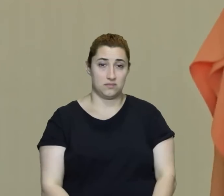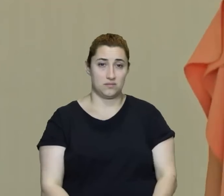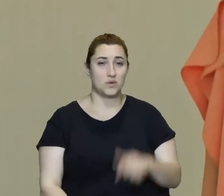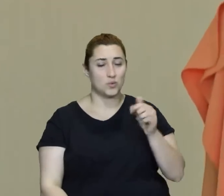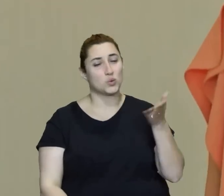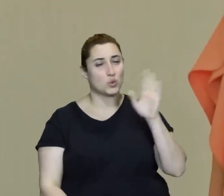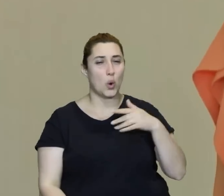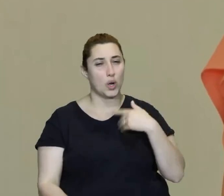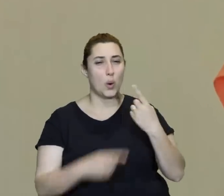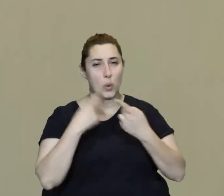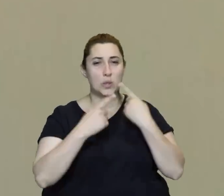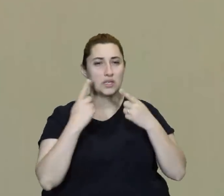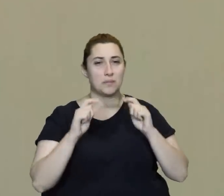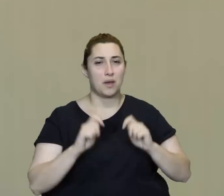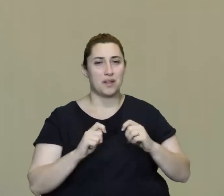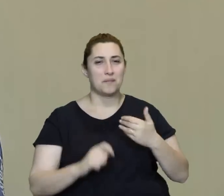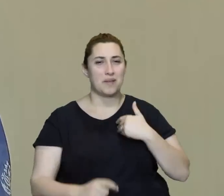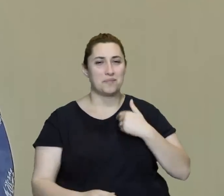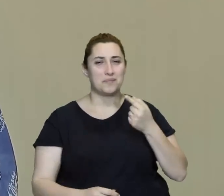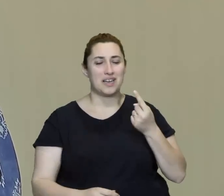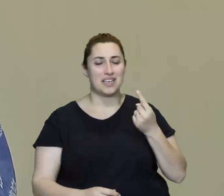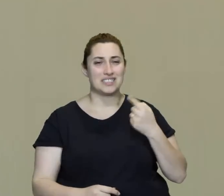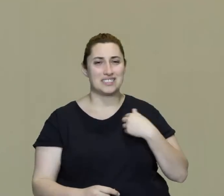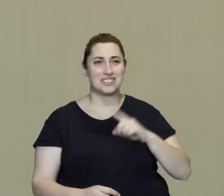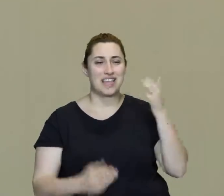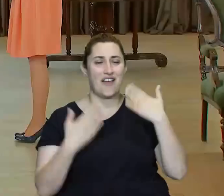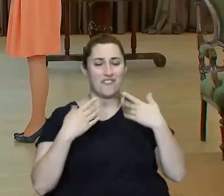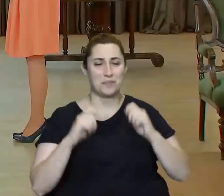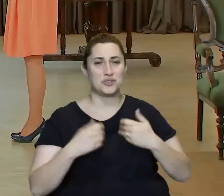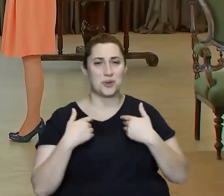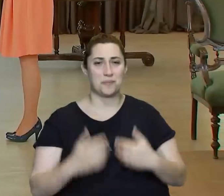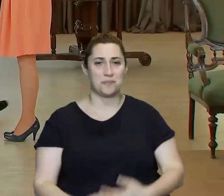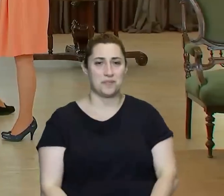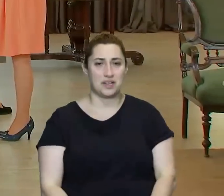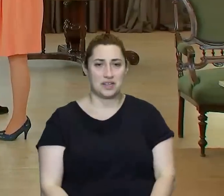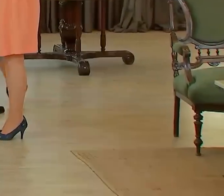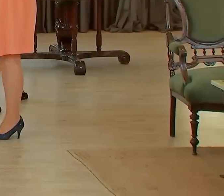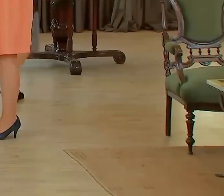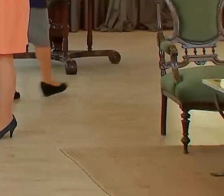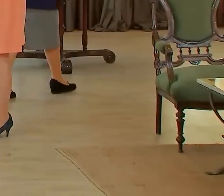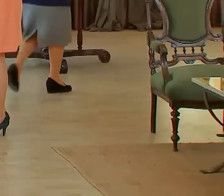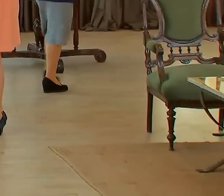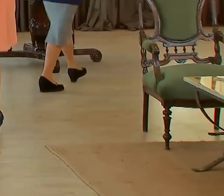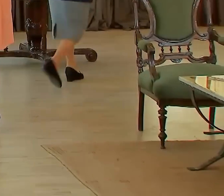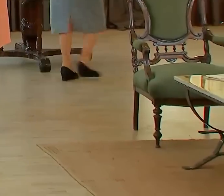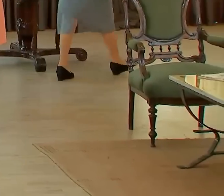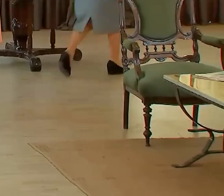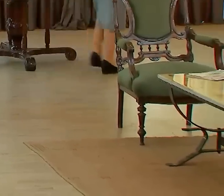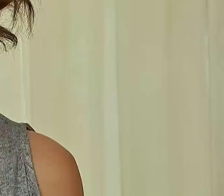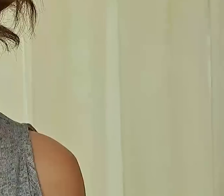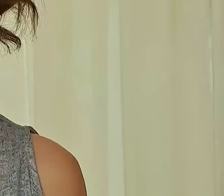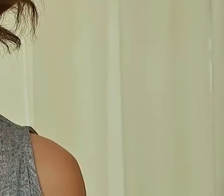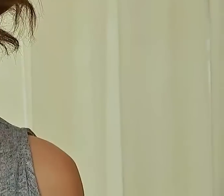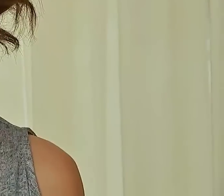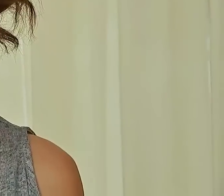Bunu daha sonra konuşalım. Ben biraz çıkıp hava alayım. Alev Müzeyyen'e en ufak bir istek ifadesi göstermeyince